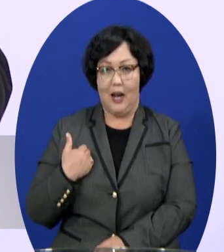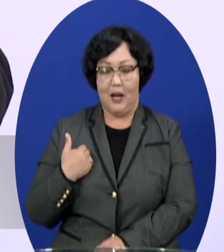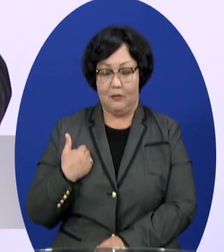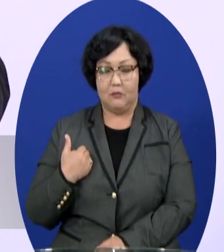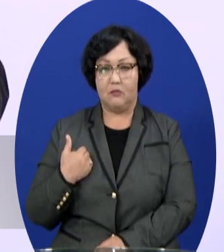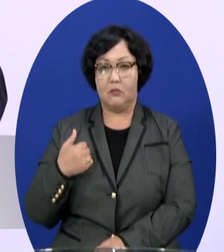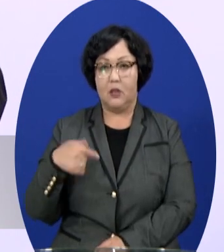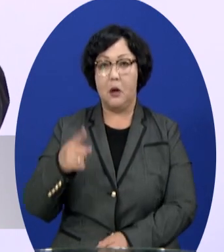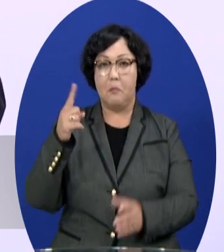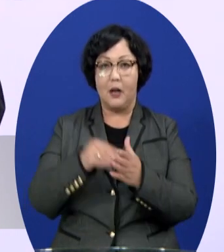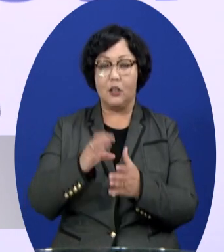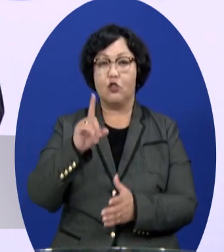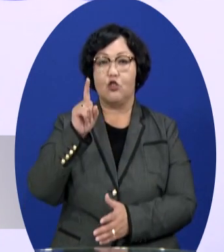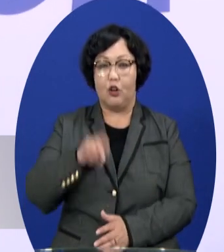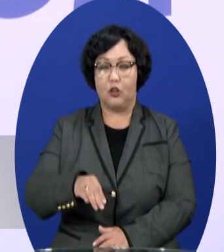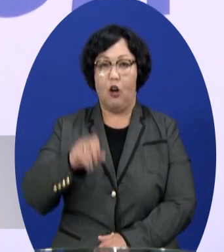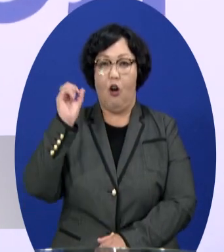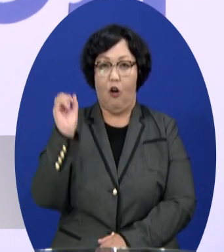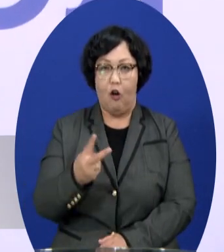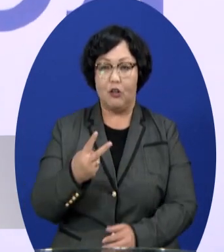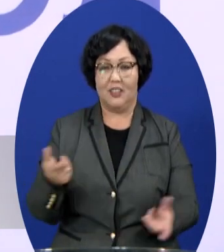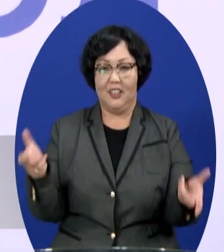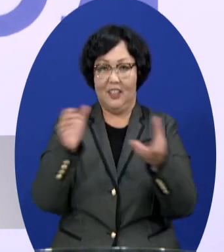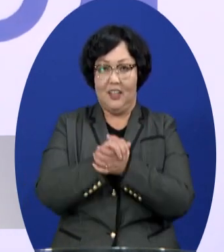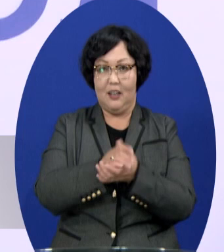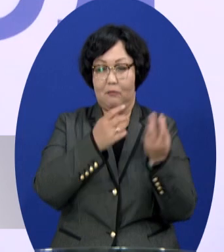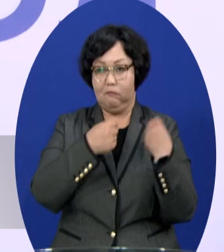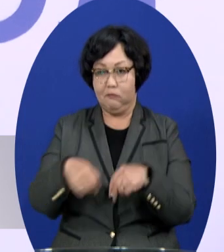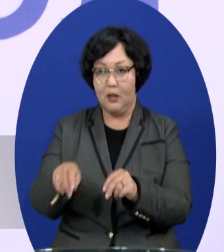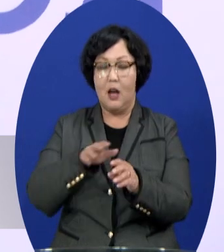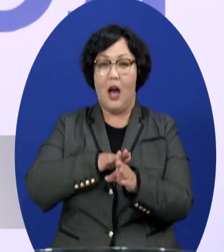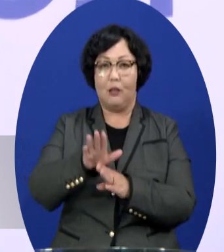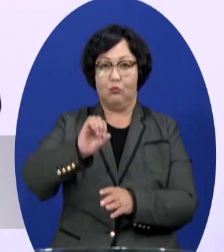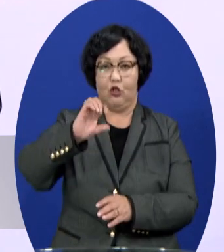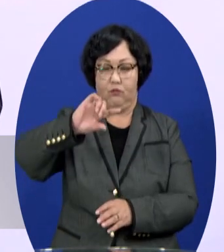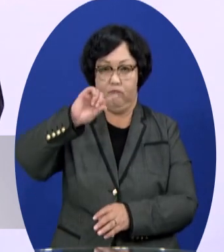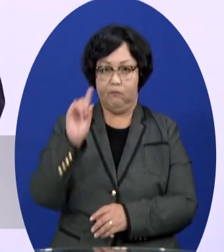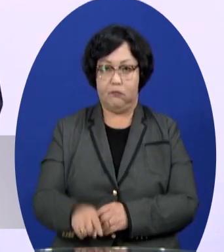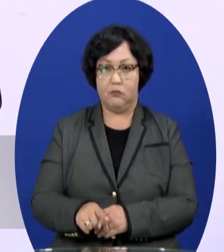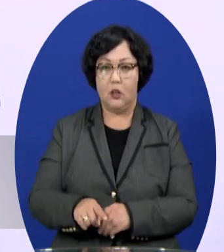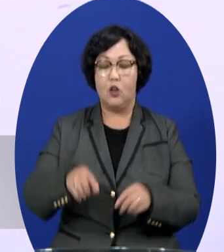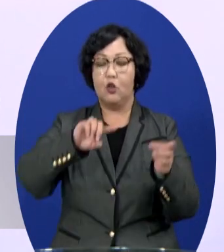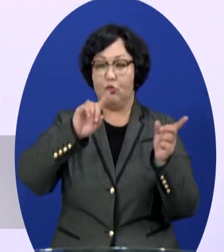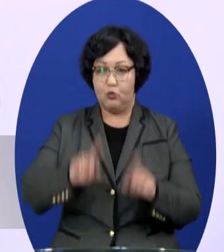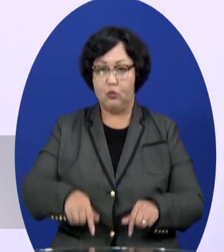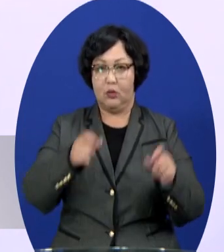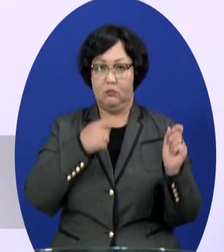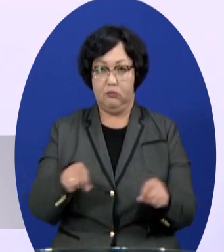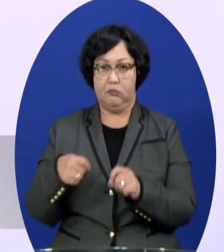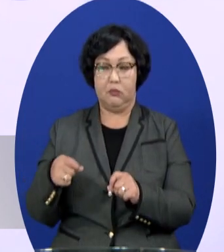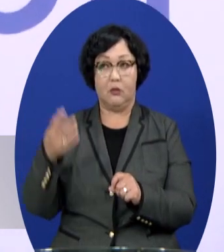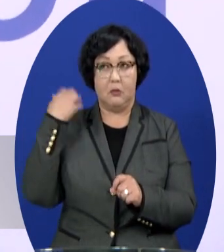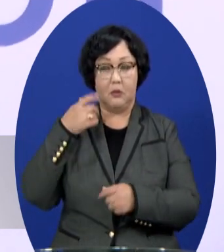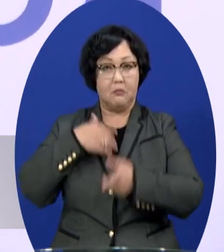хамт мянганы сорилтын 2 дахь компакт гэрээг албан ёсоор баталж хамтарсан тунхагт гарын үсгэс зурж байснаа эргэн